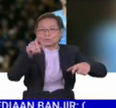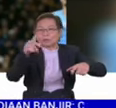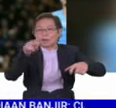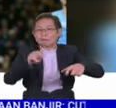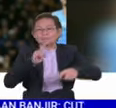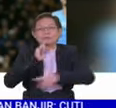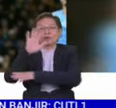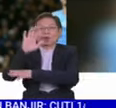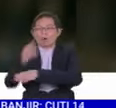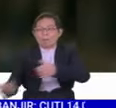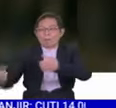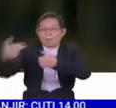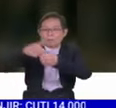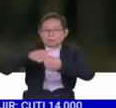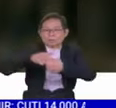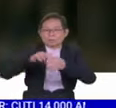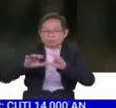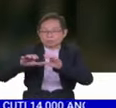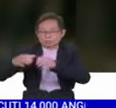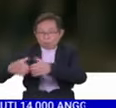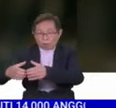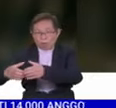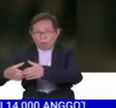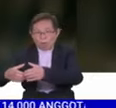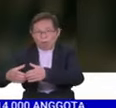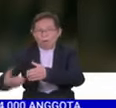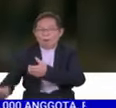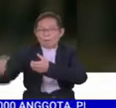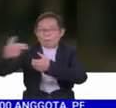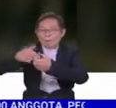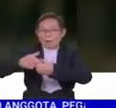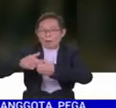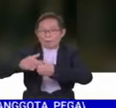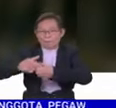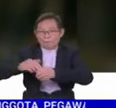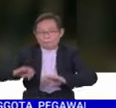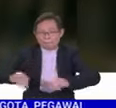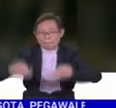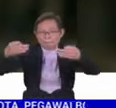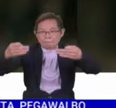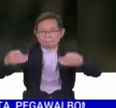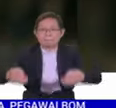kemudian menjamin kemarahan skuad kendalian Pep Guardiola itu ke pusingan 16 terbaik.